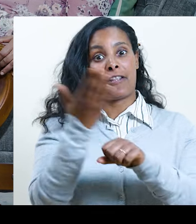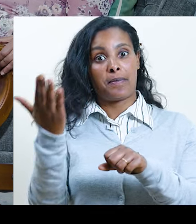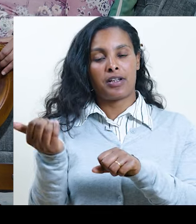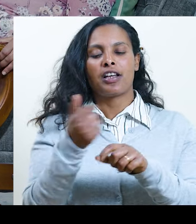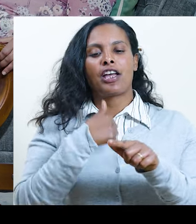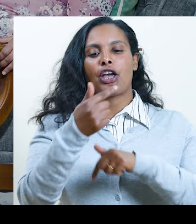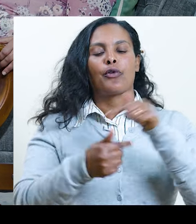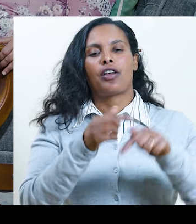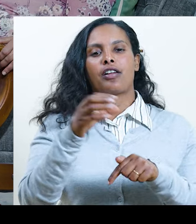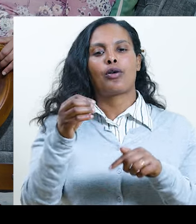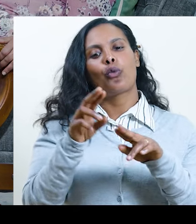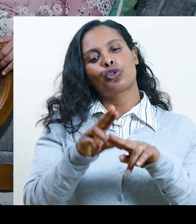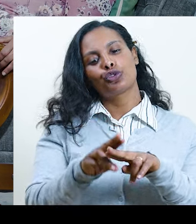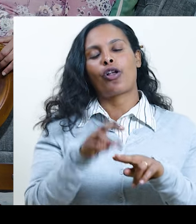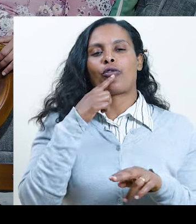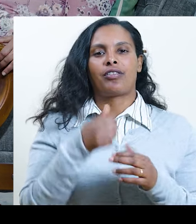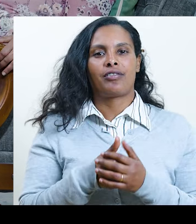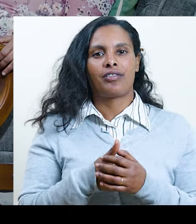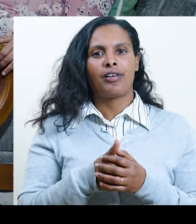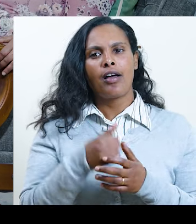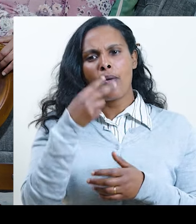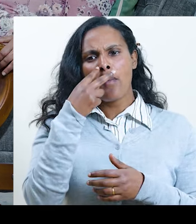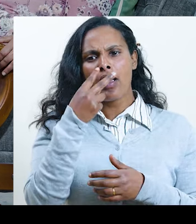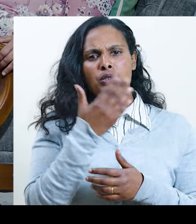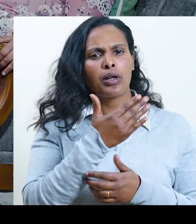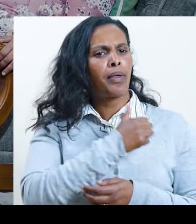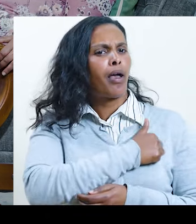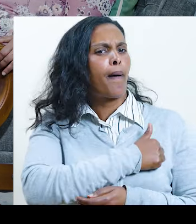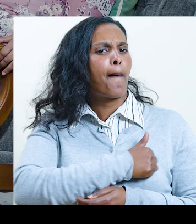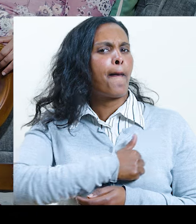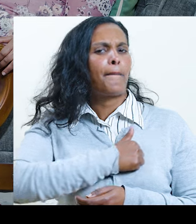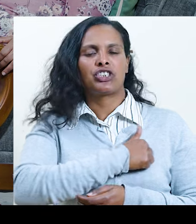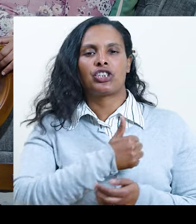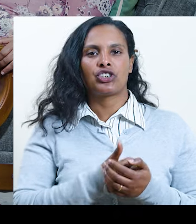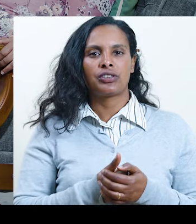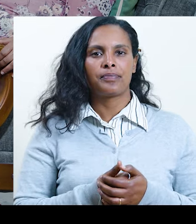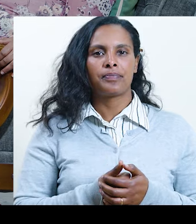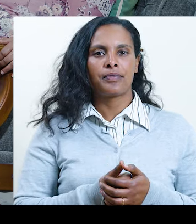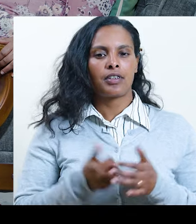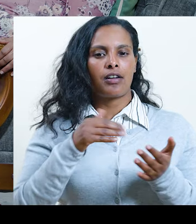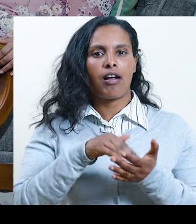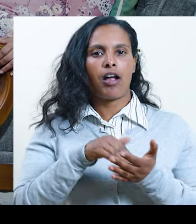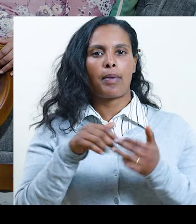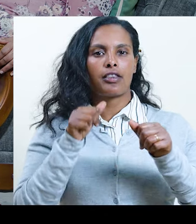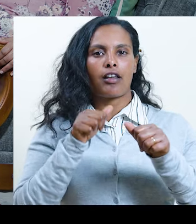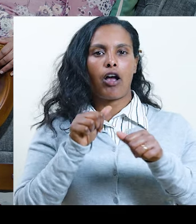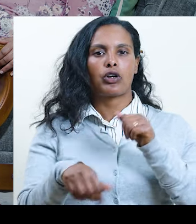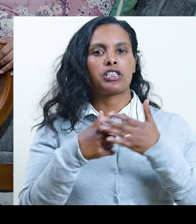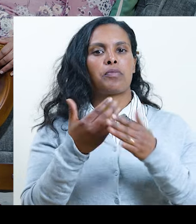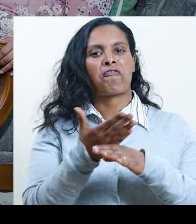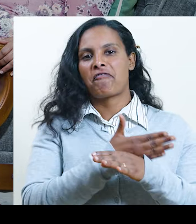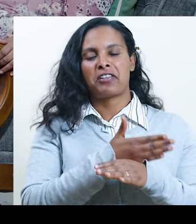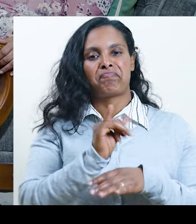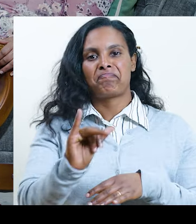ነው ሄድኩኝና ቁጭ አልኩኝ። ባየችው ነገር በጣም አዘነች። ተደጋጋሚ ጥቃቶች